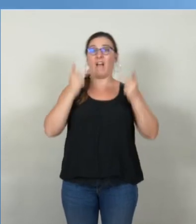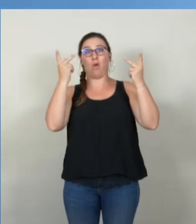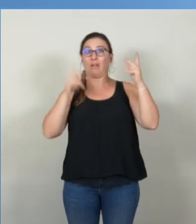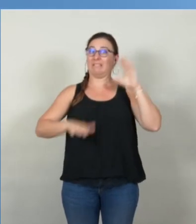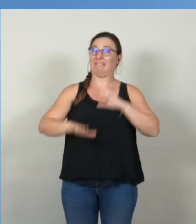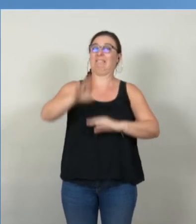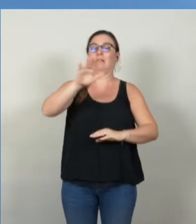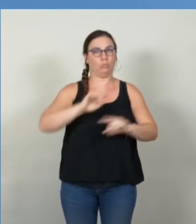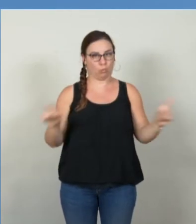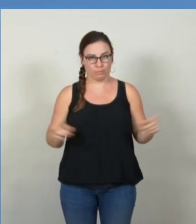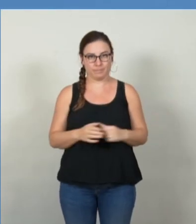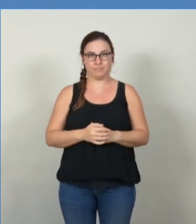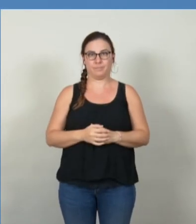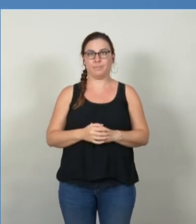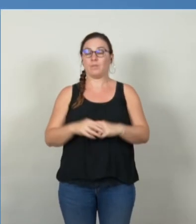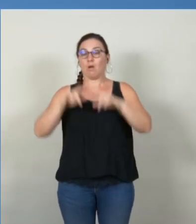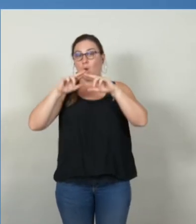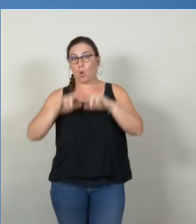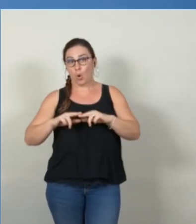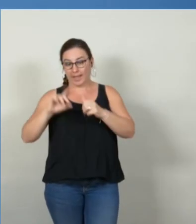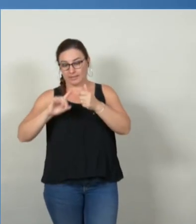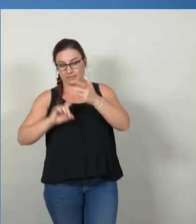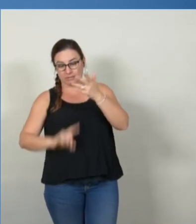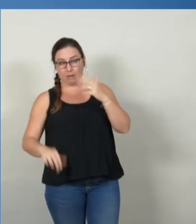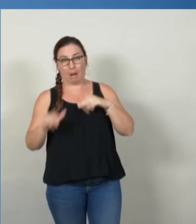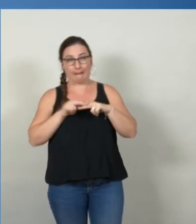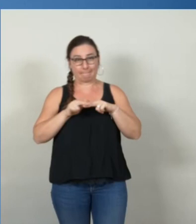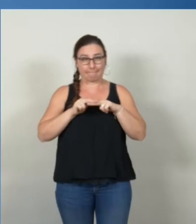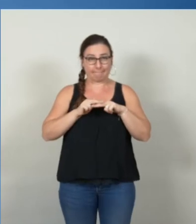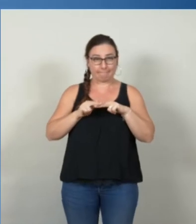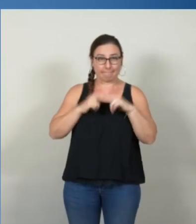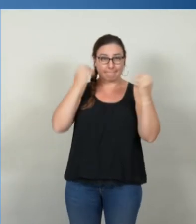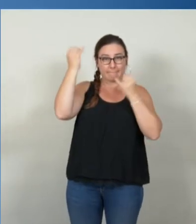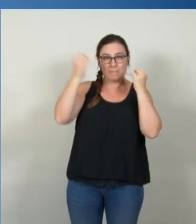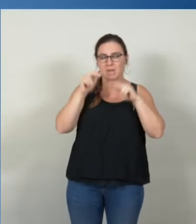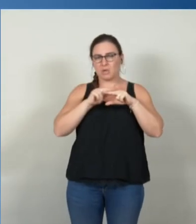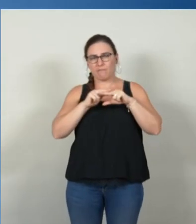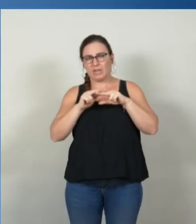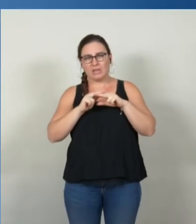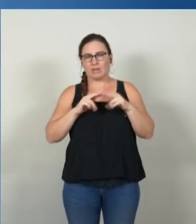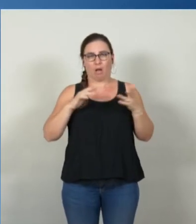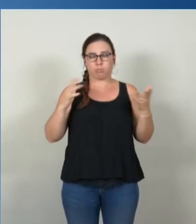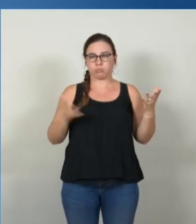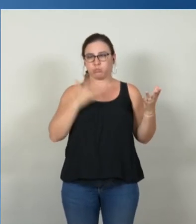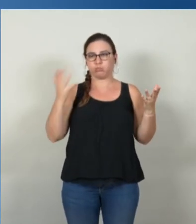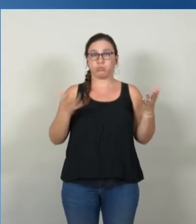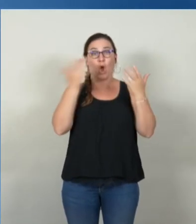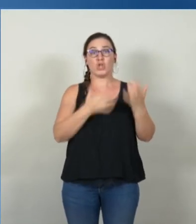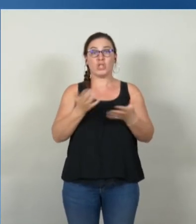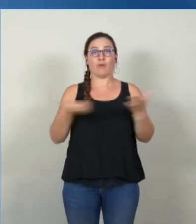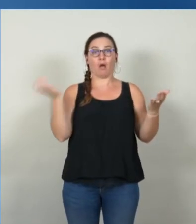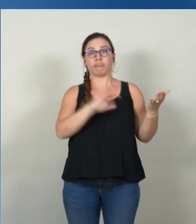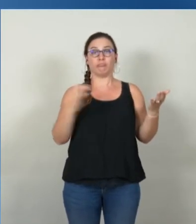pour le reste il y a une certaine vacuité un manque d'imagination qui sont compensés donc par des chiffres de